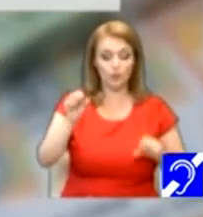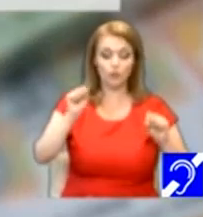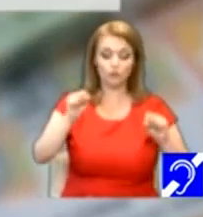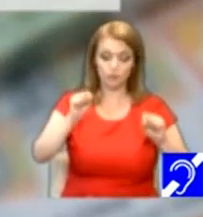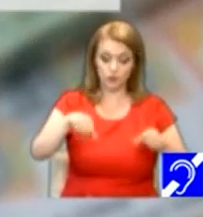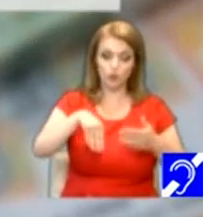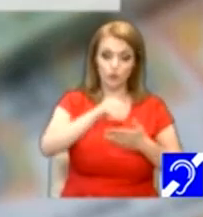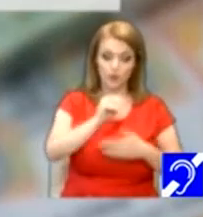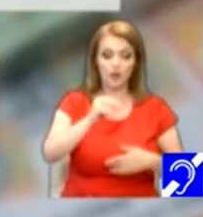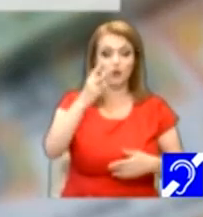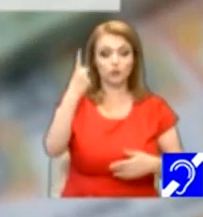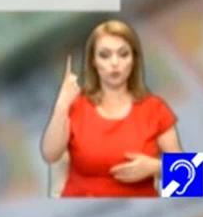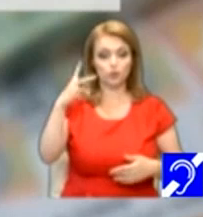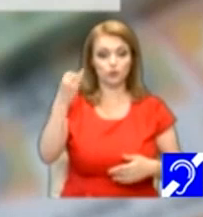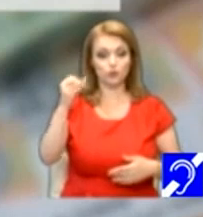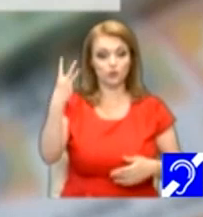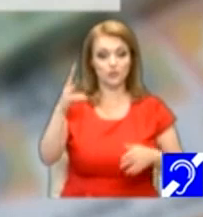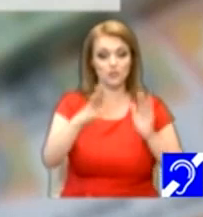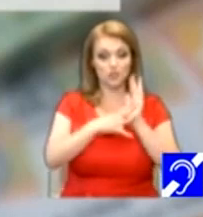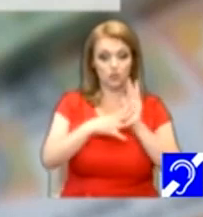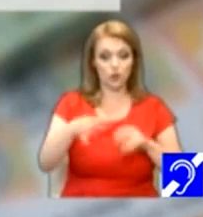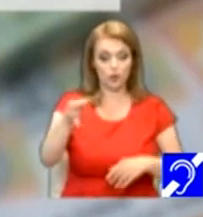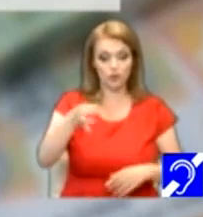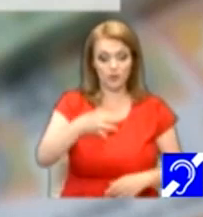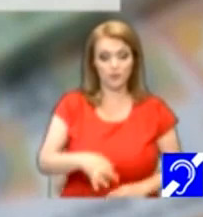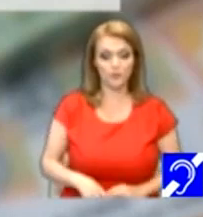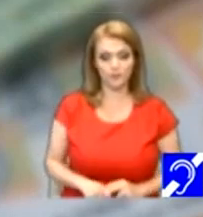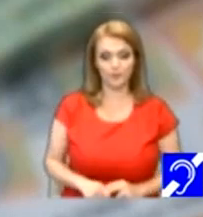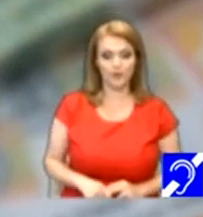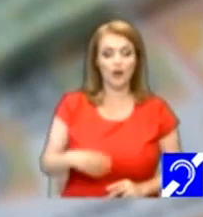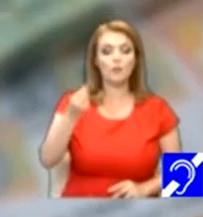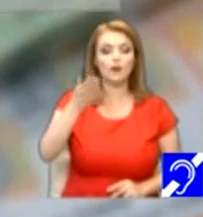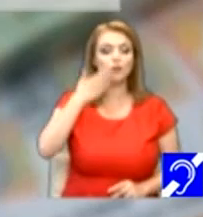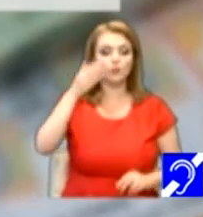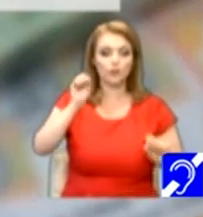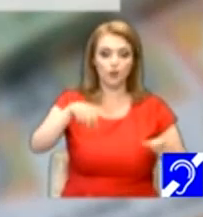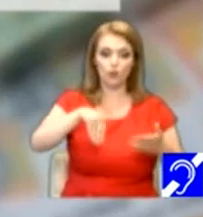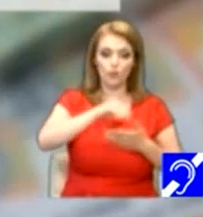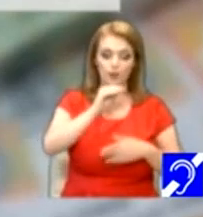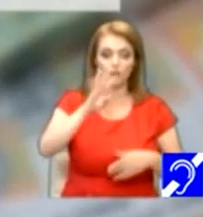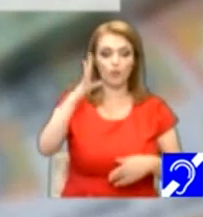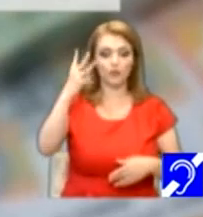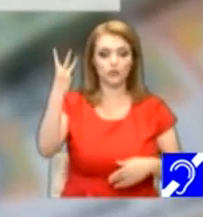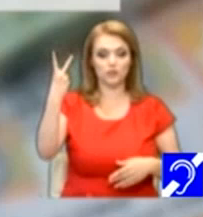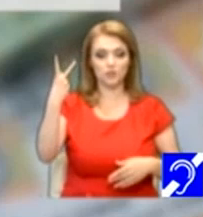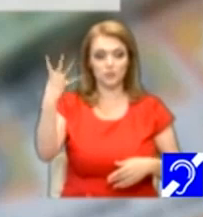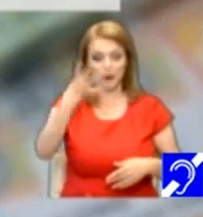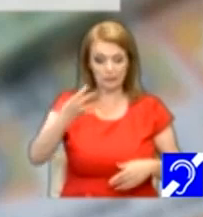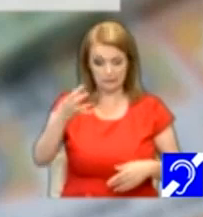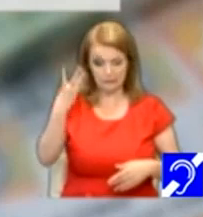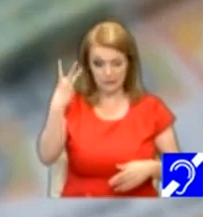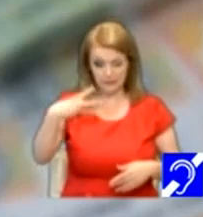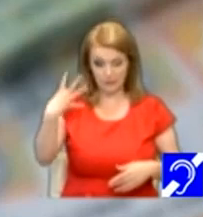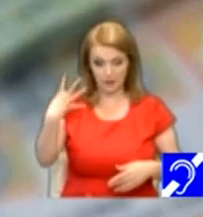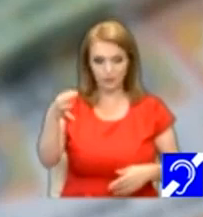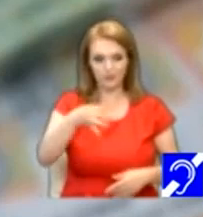scade cu 5 bani și va atinge valoarea de 21 de lei și 39 de bani. Leul românesc se va cota la 4 lei și 34